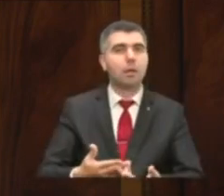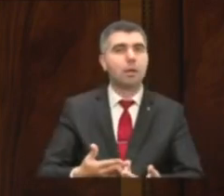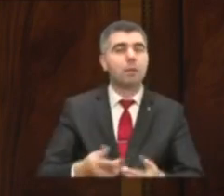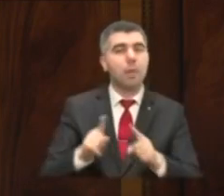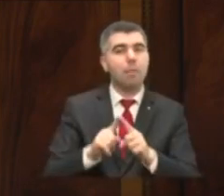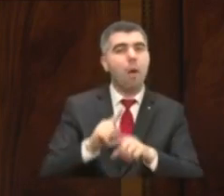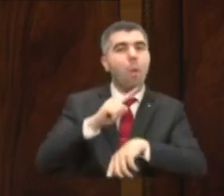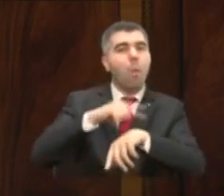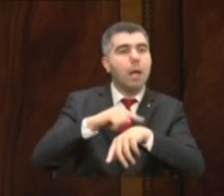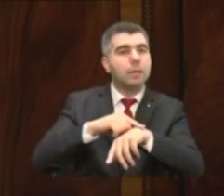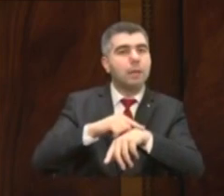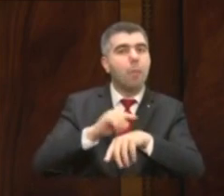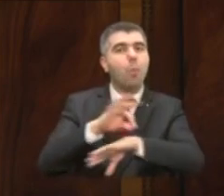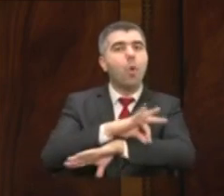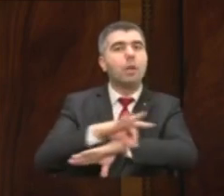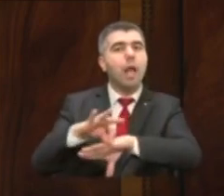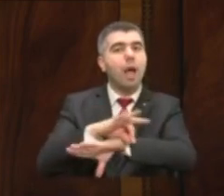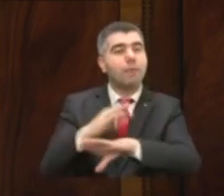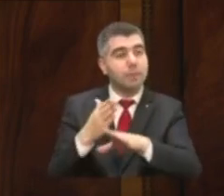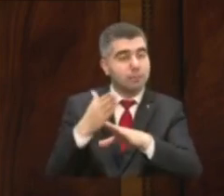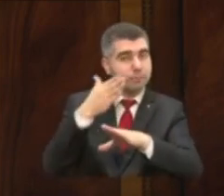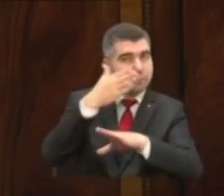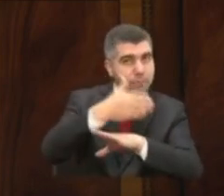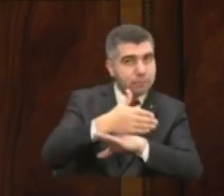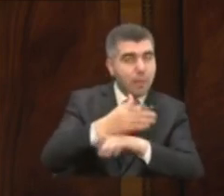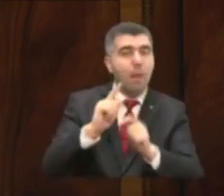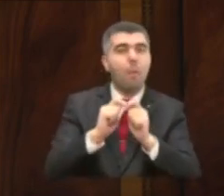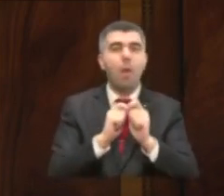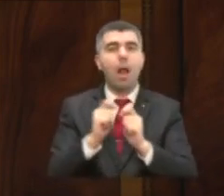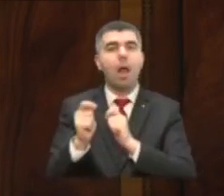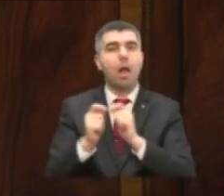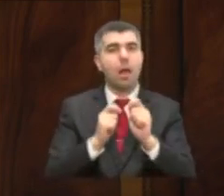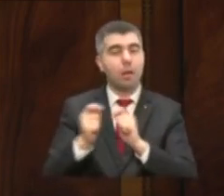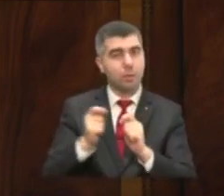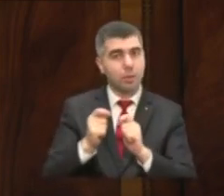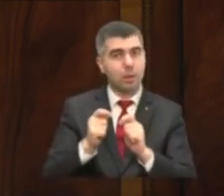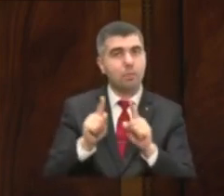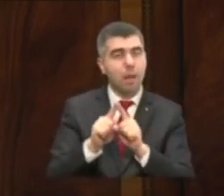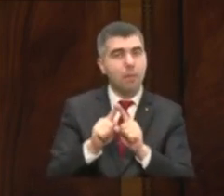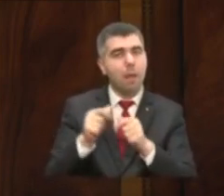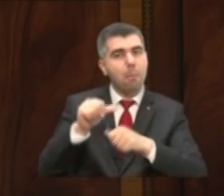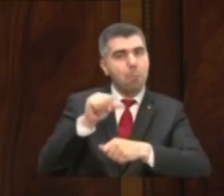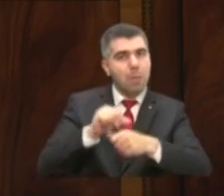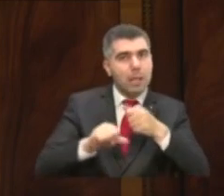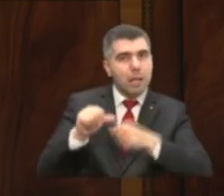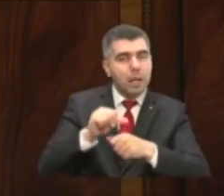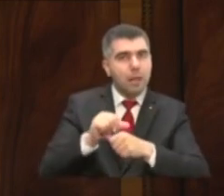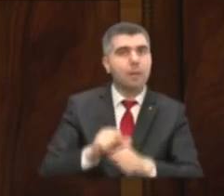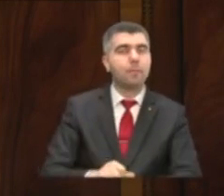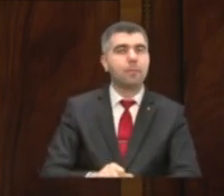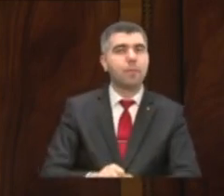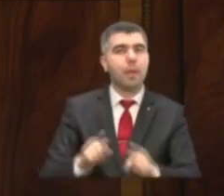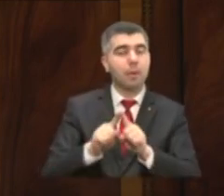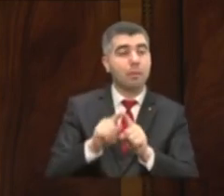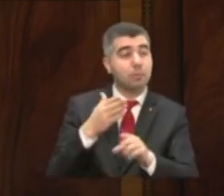التوقيت الإداري حتى هو خاضع لأن يكون فيه نقاش، وباش حتى هو ندخلوا فيه تعديل اللي غادي يبدأ مع